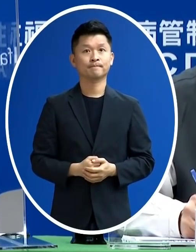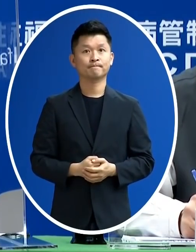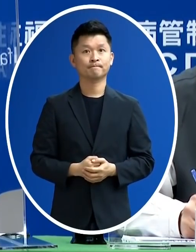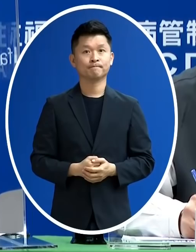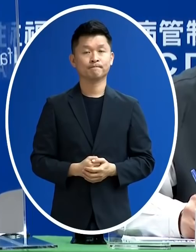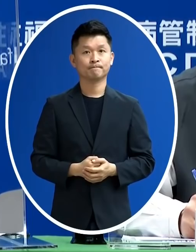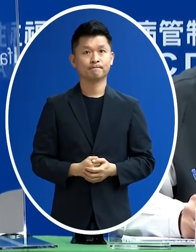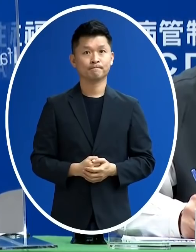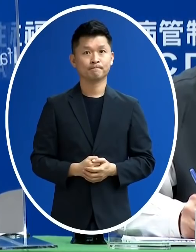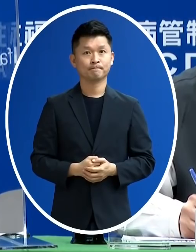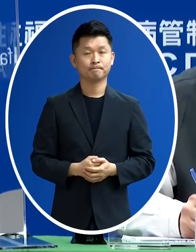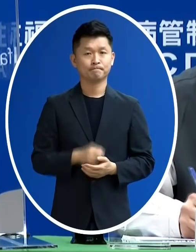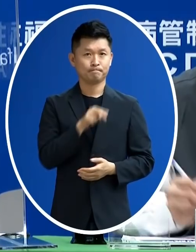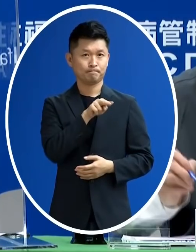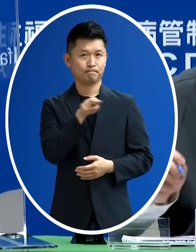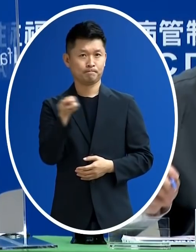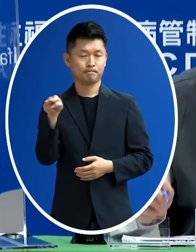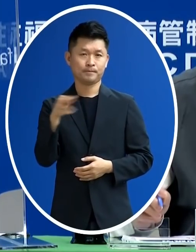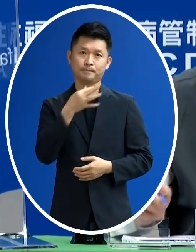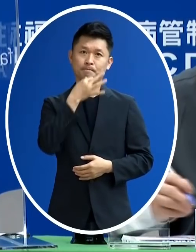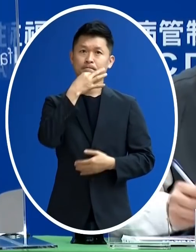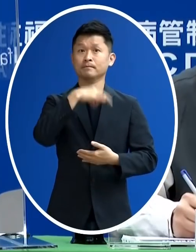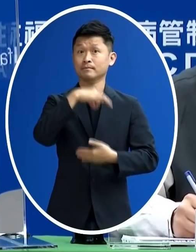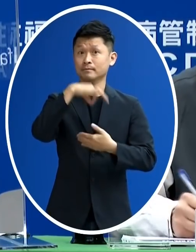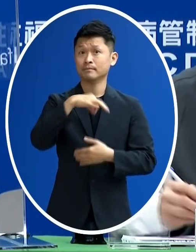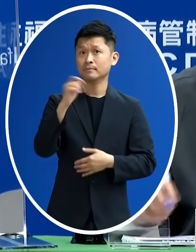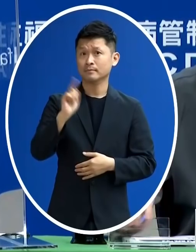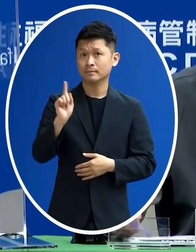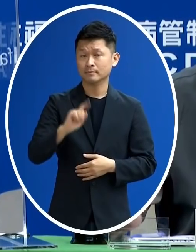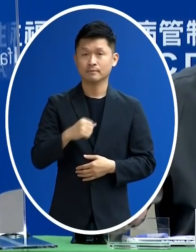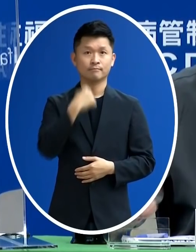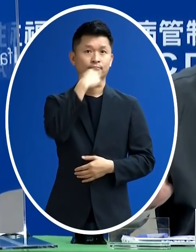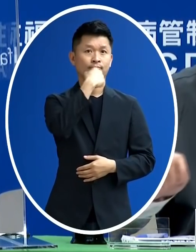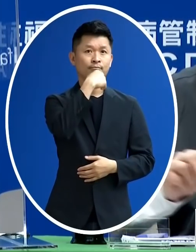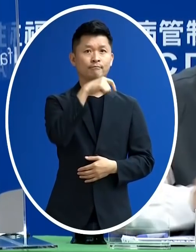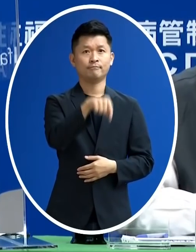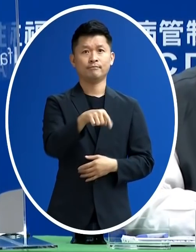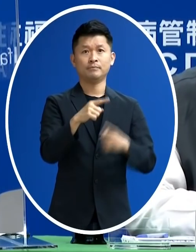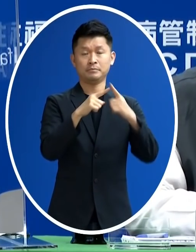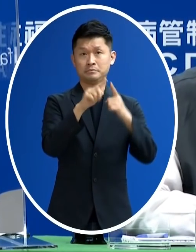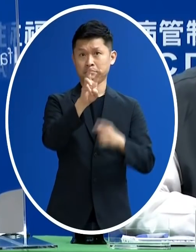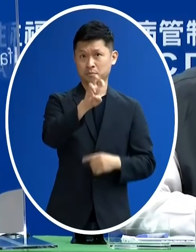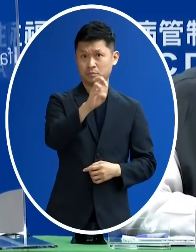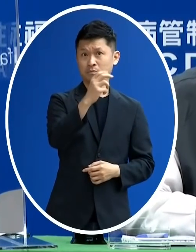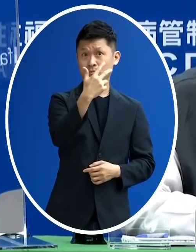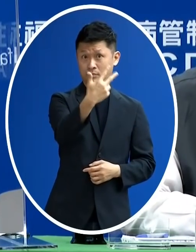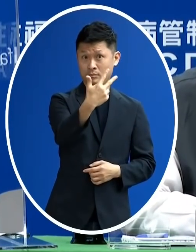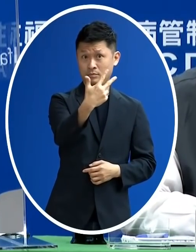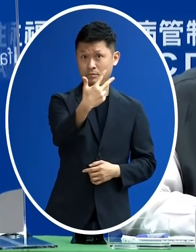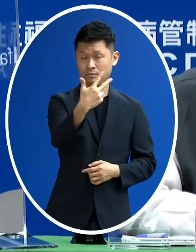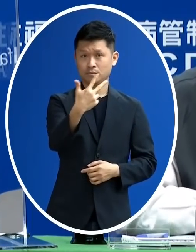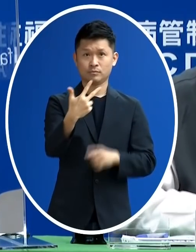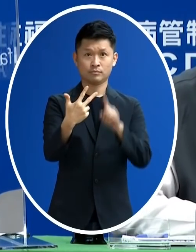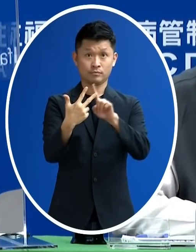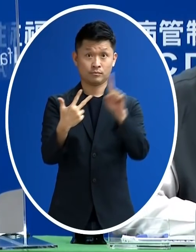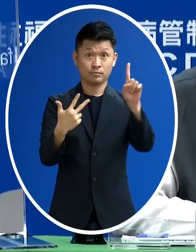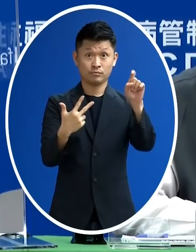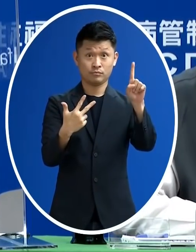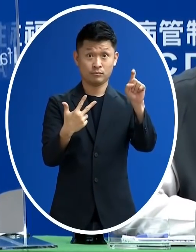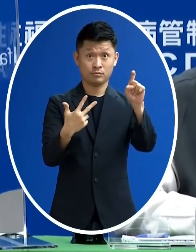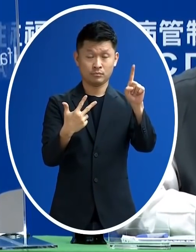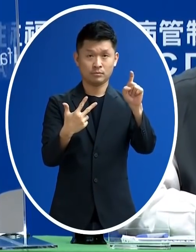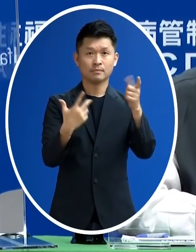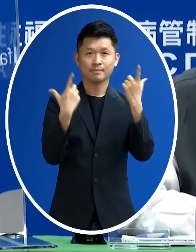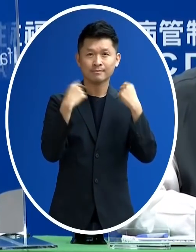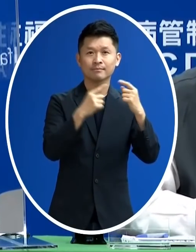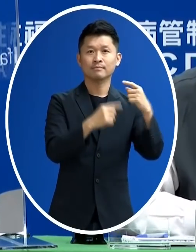个哈比较让人家比较担心的哈，大概在本土的案例37例，哈，只有11例哈